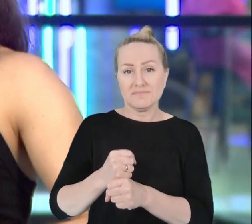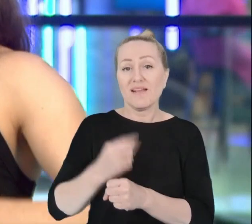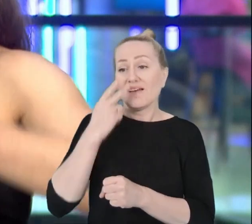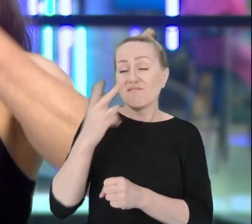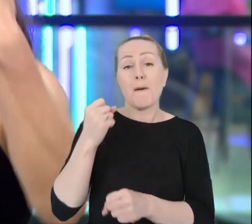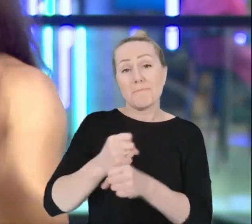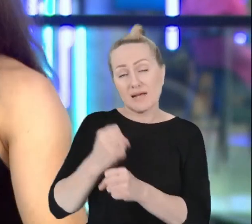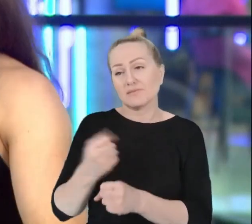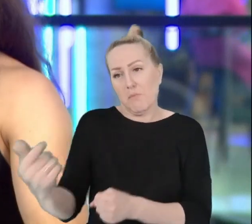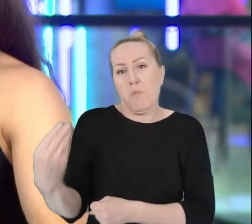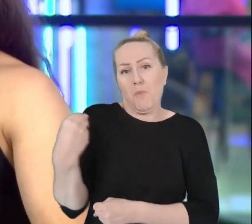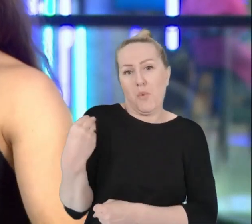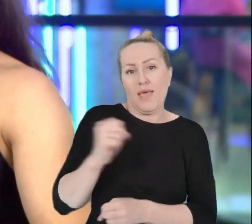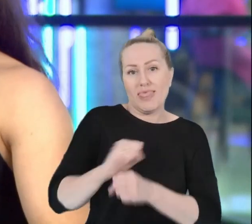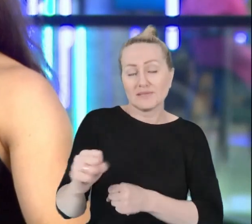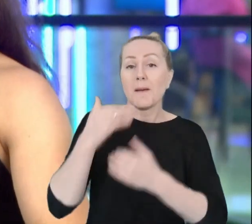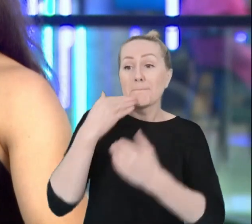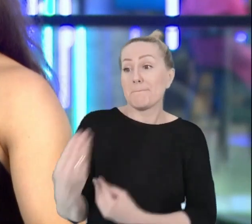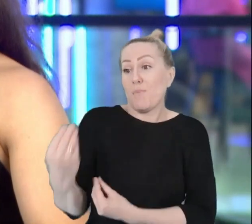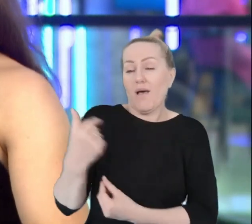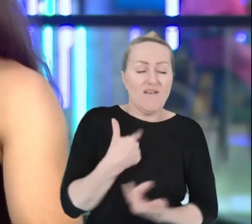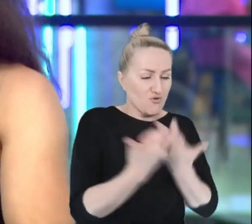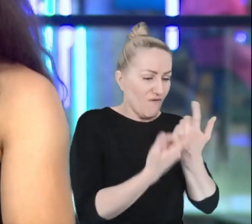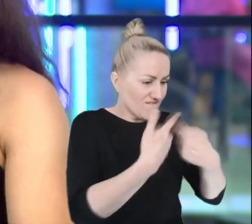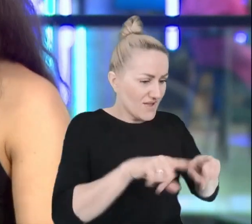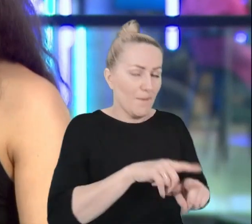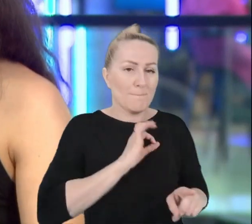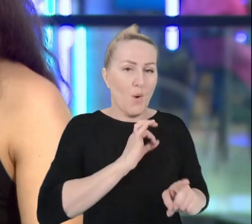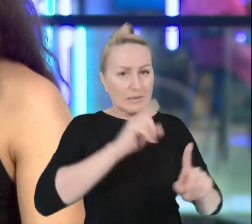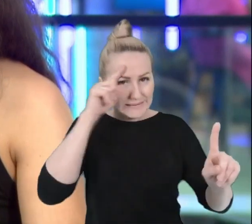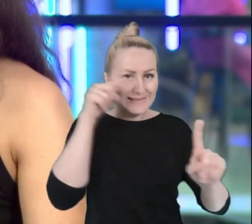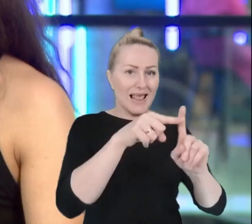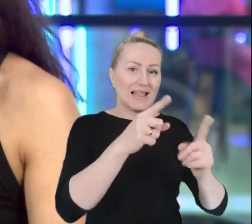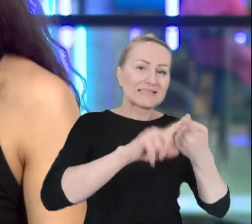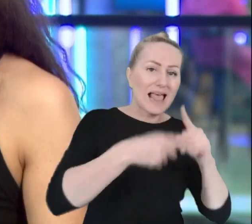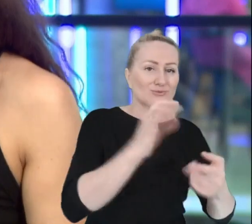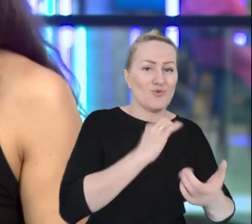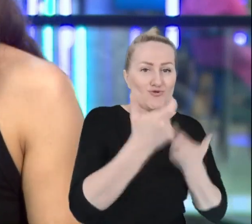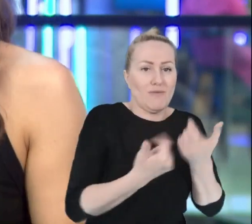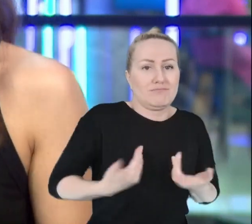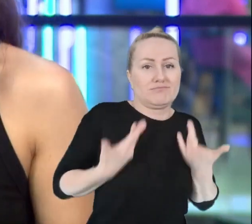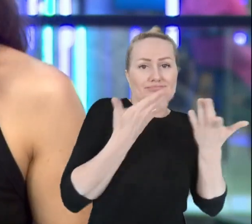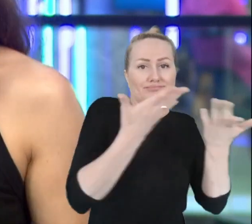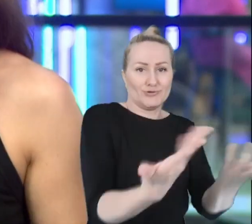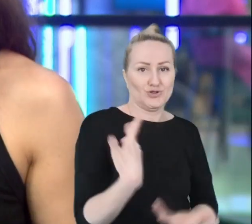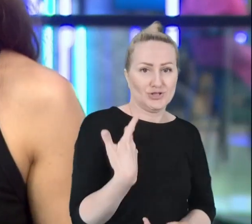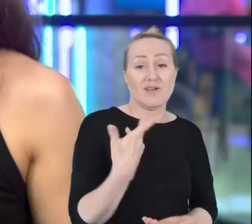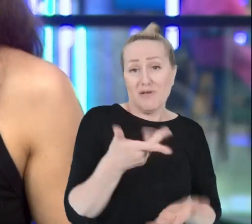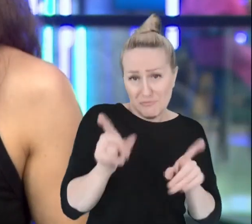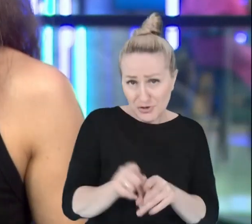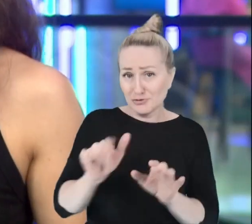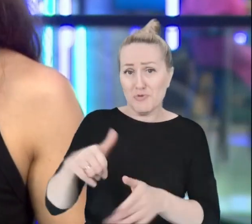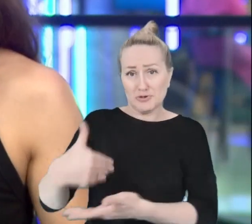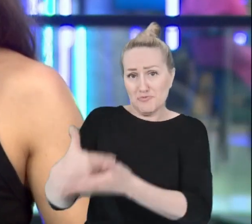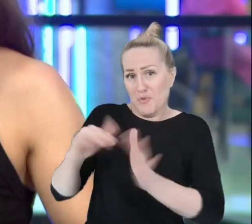które sprawiają, że ja mogę realizować jakiś sens w swoim życiu. Więc takie spojrzenie też może być jest pomocne. W porządku, pomocne. Tak, oczywiście nie każdy